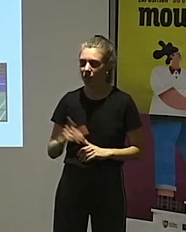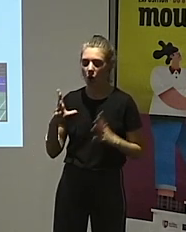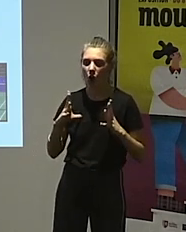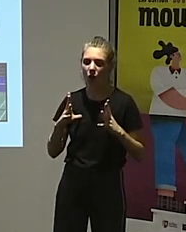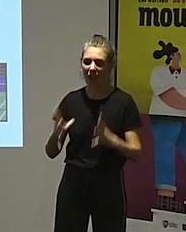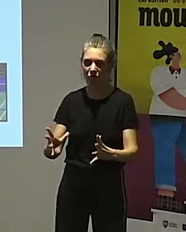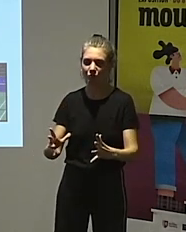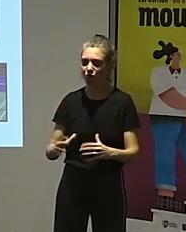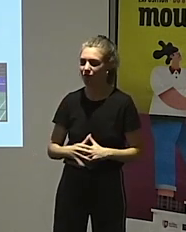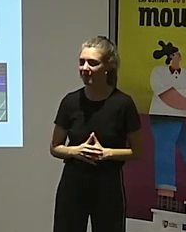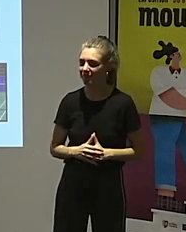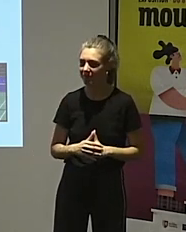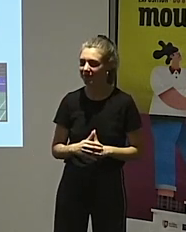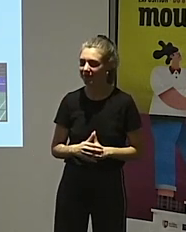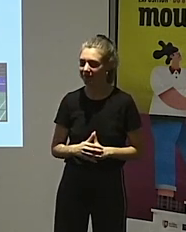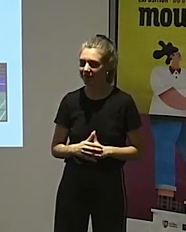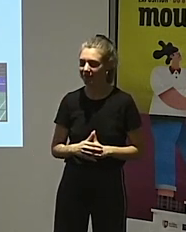Engagement.